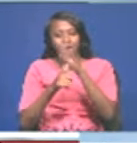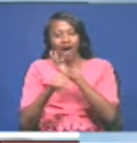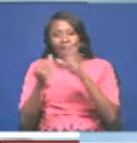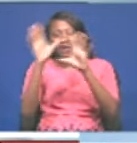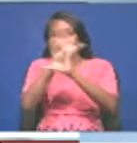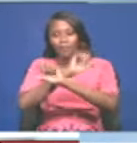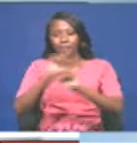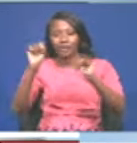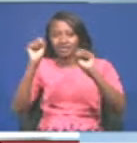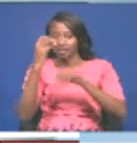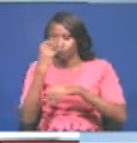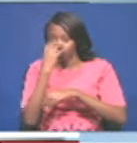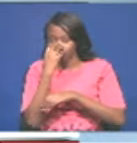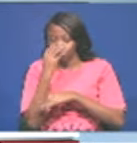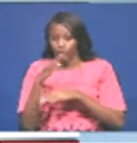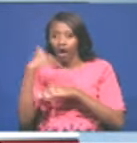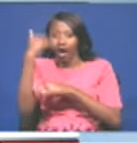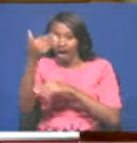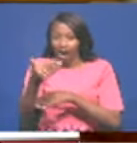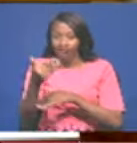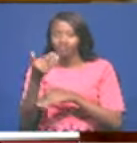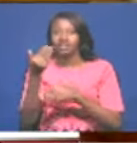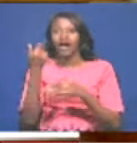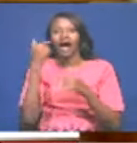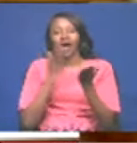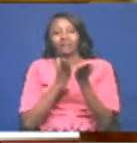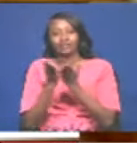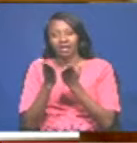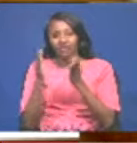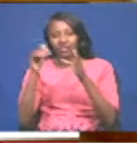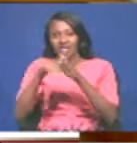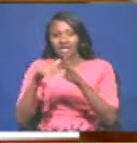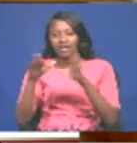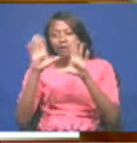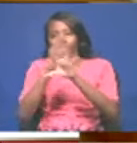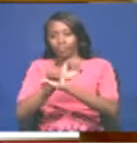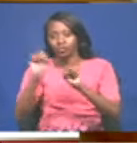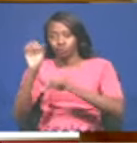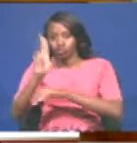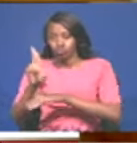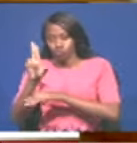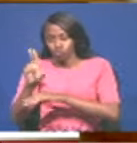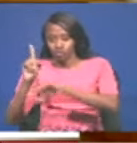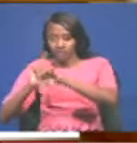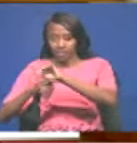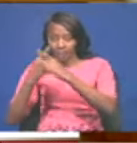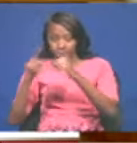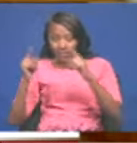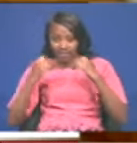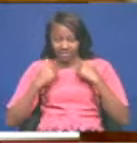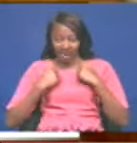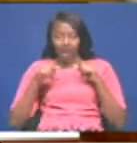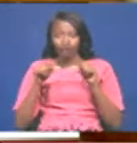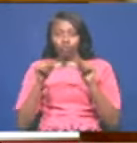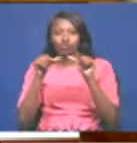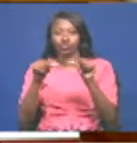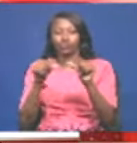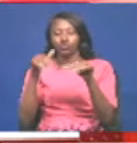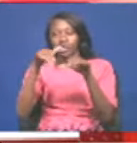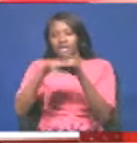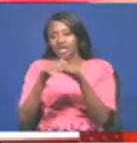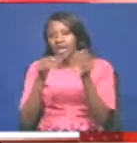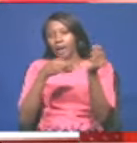Ruto baada ya kuhudumu kwenye utawala wa Uhuru. Chelugui ameteuliwa kuhudumu katika wizara ya vyama vya ushirika na masuala ya biashara